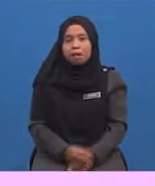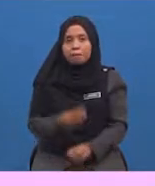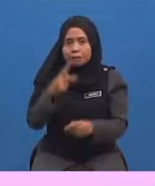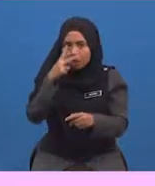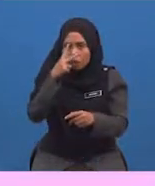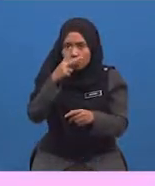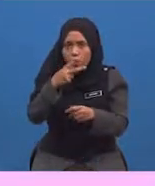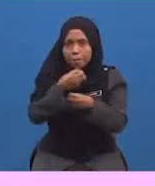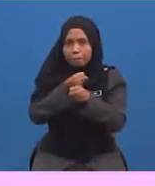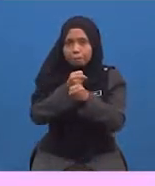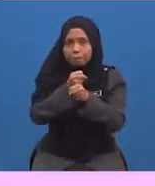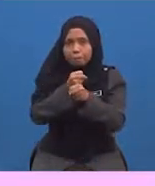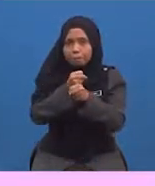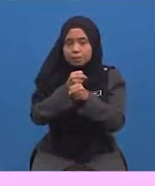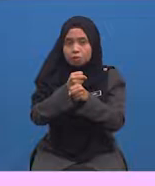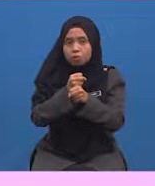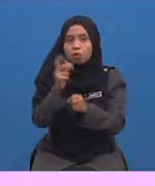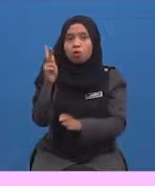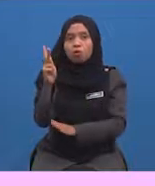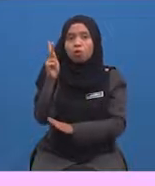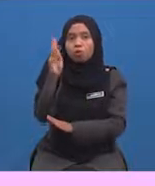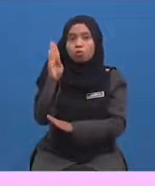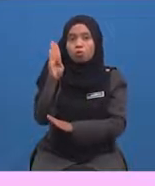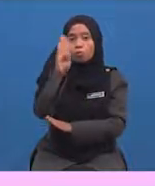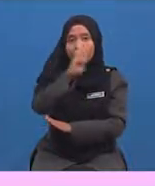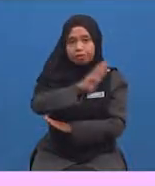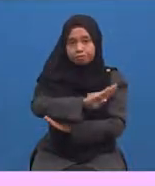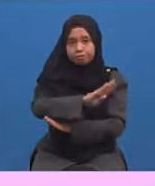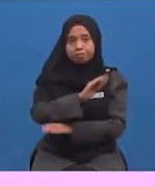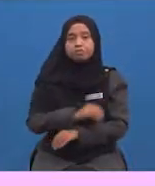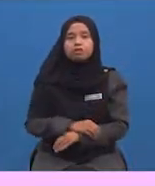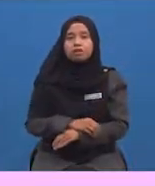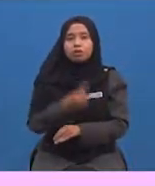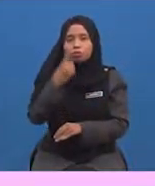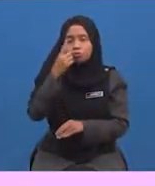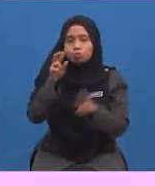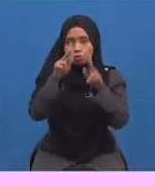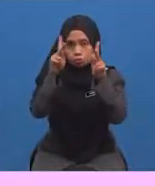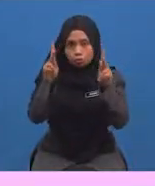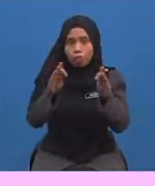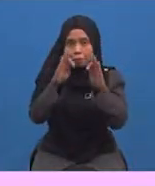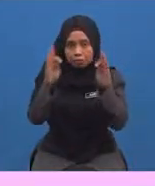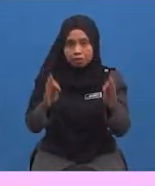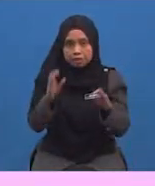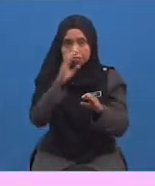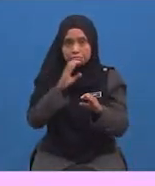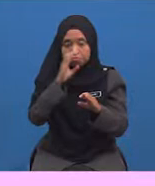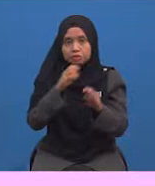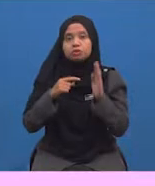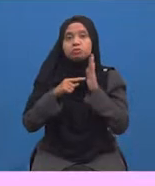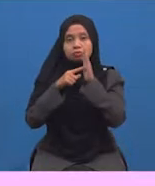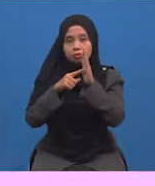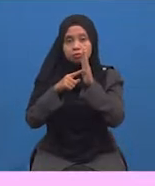Perhatikan rajah kuboid di paparan. Rumus bagi mencari isi padu bagi kuboid tersebut telah